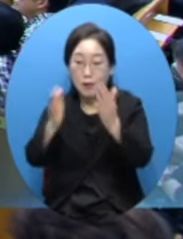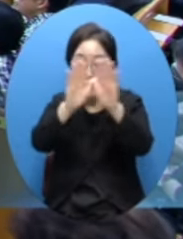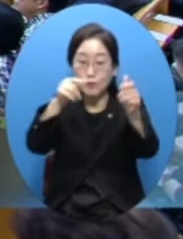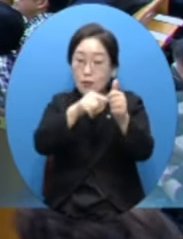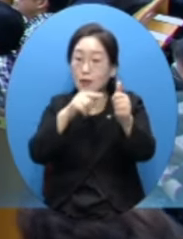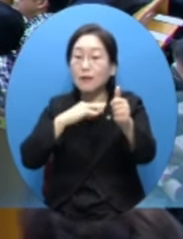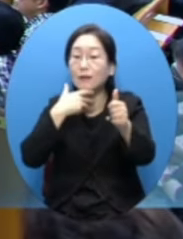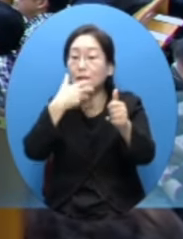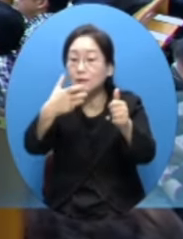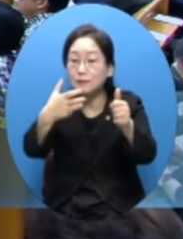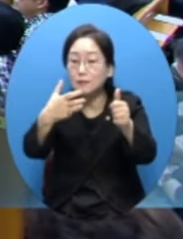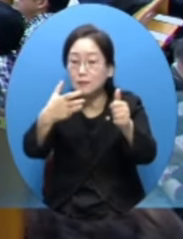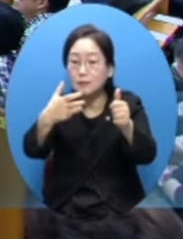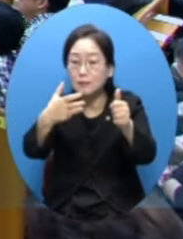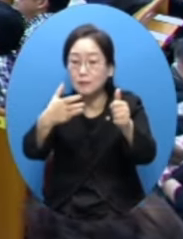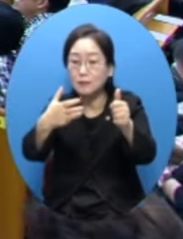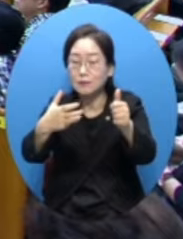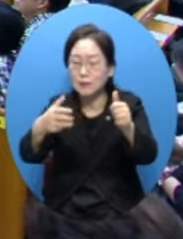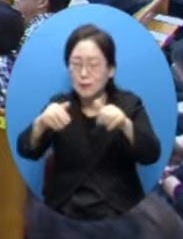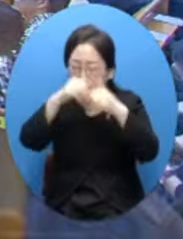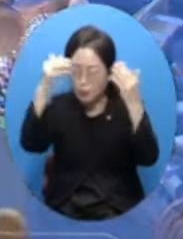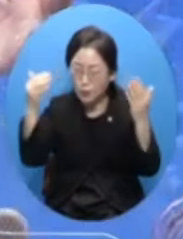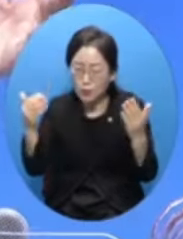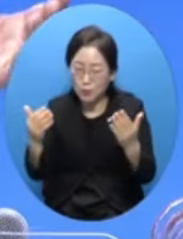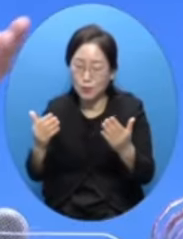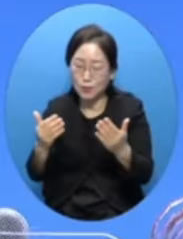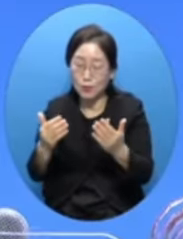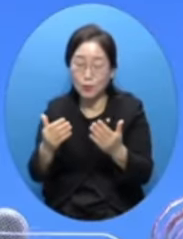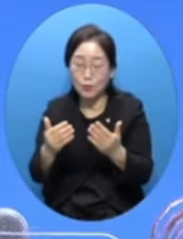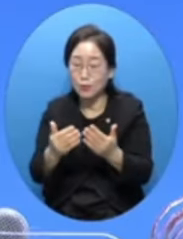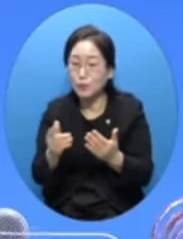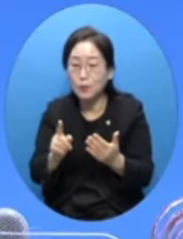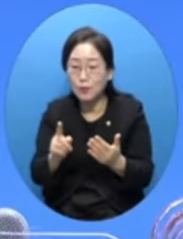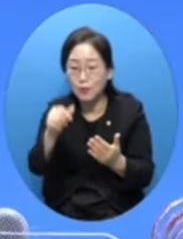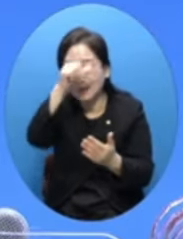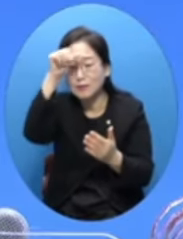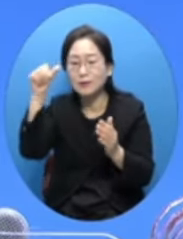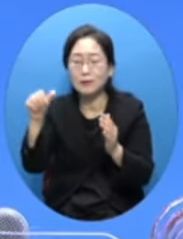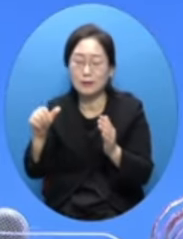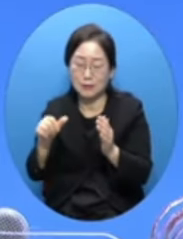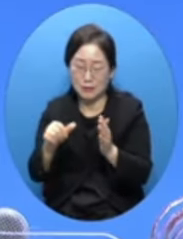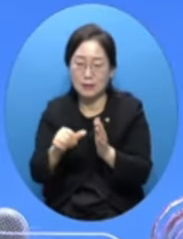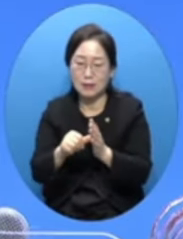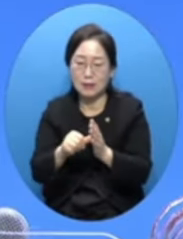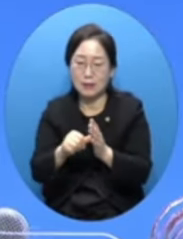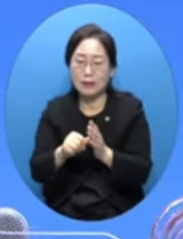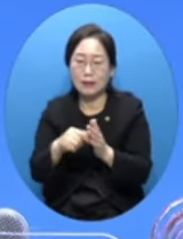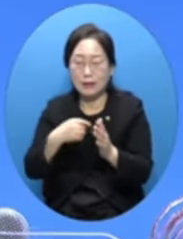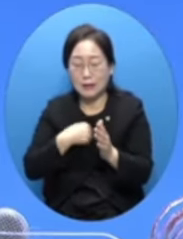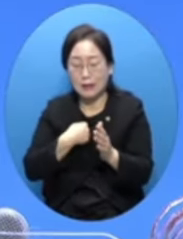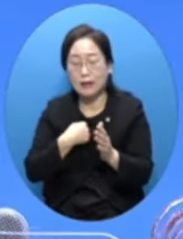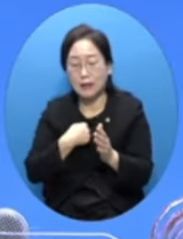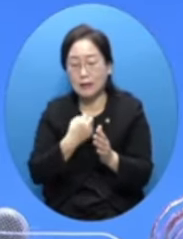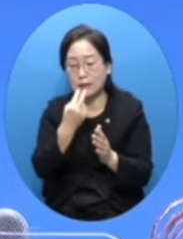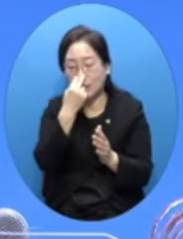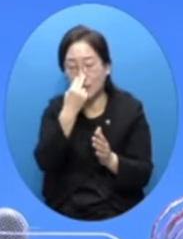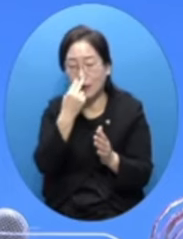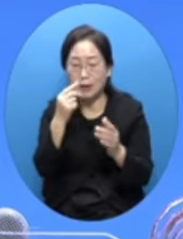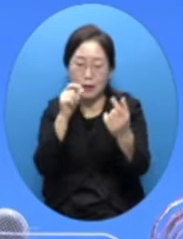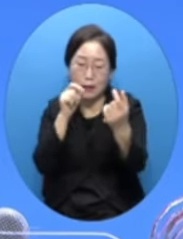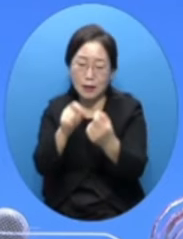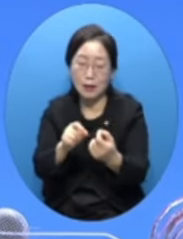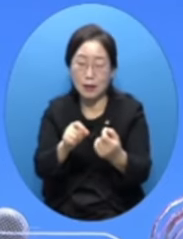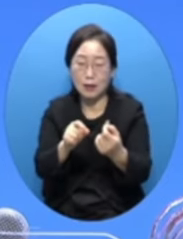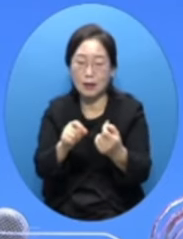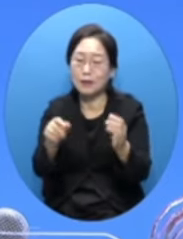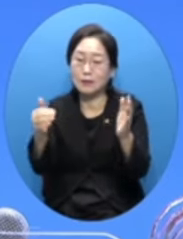80세가 되어서 모든 인생에 그가 마지막 내리막길에서 끝났다고 생각했던